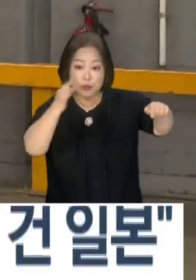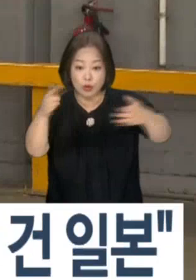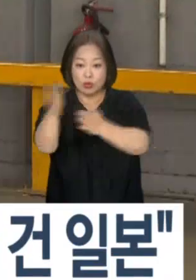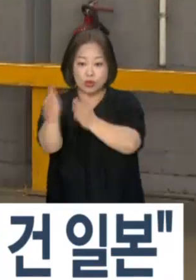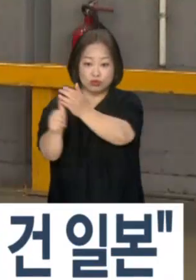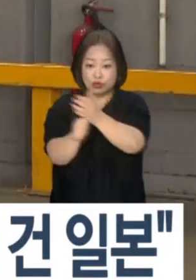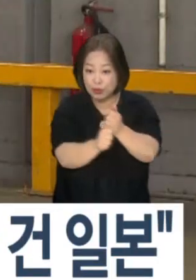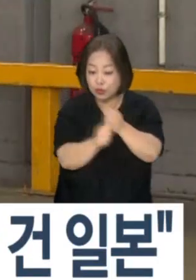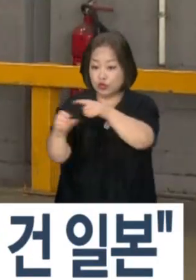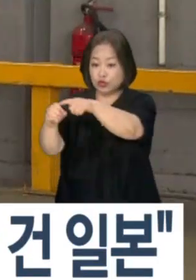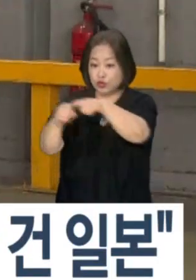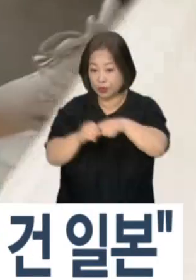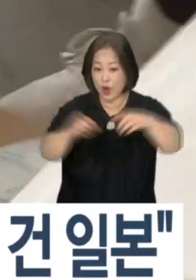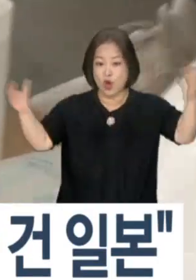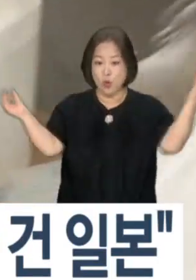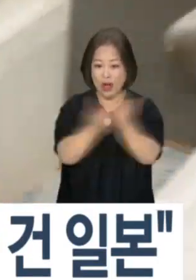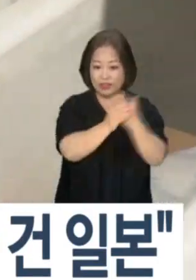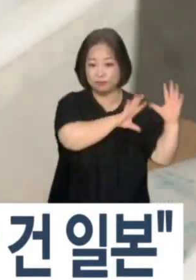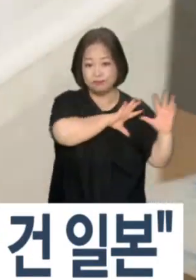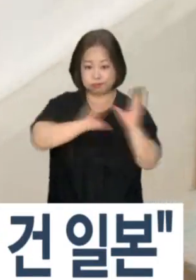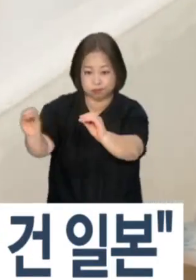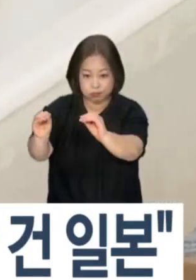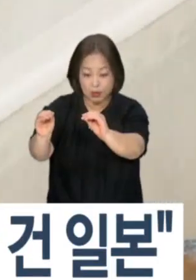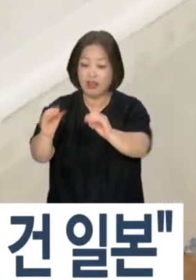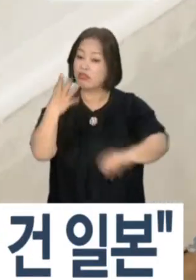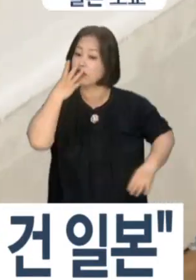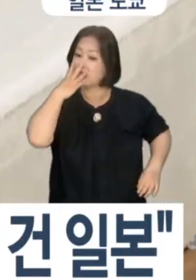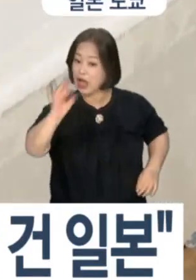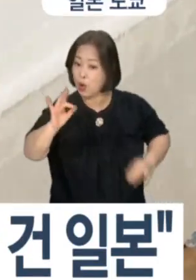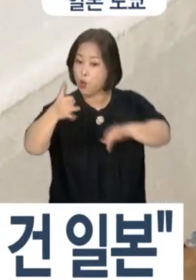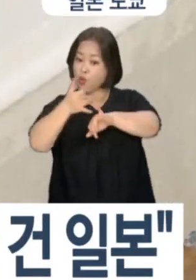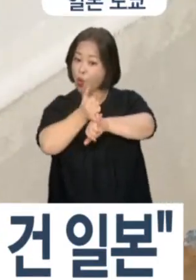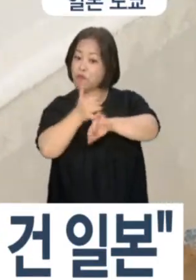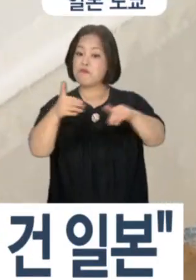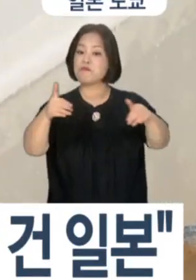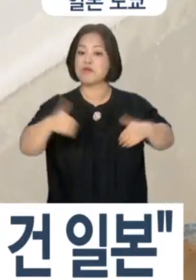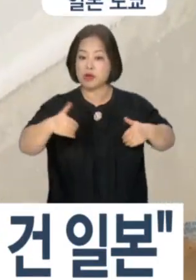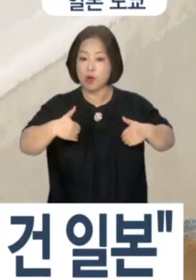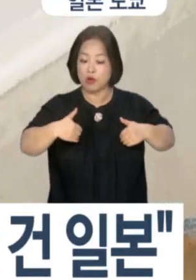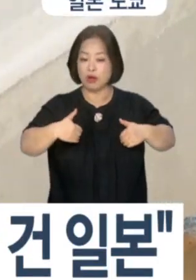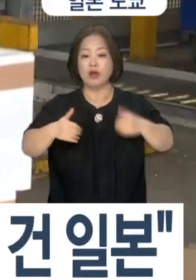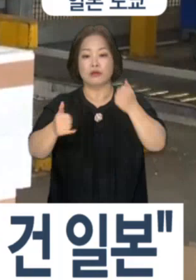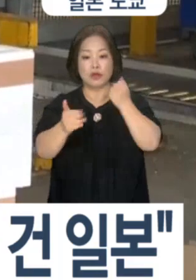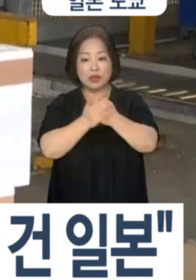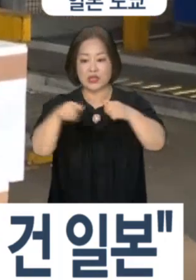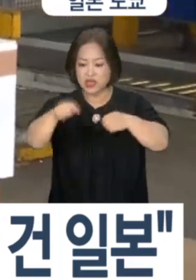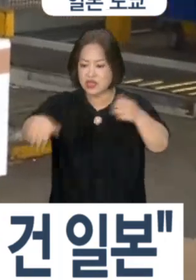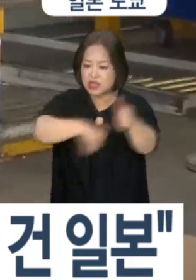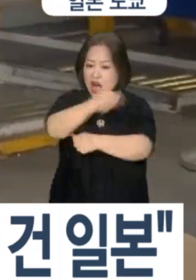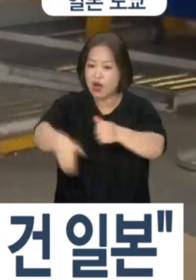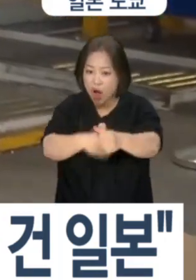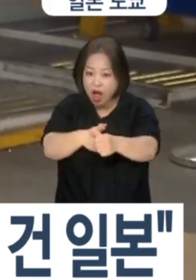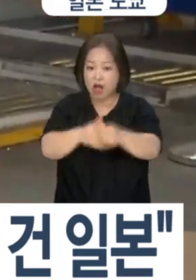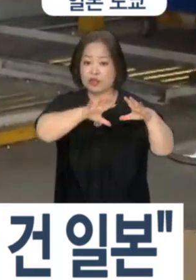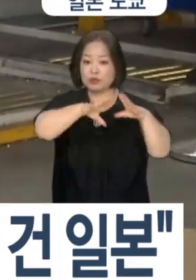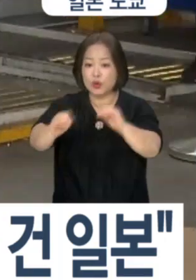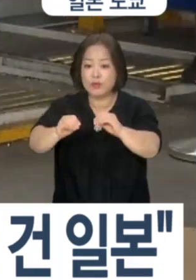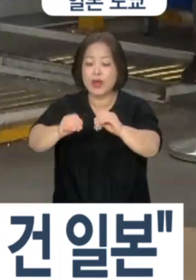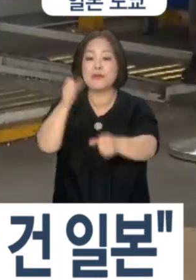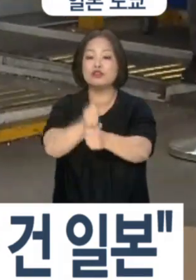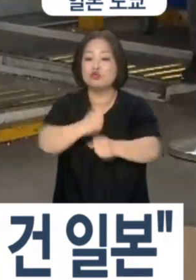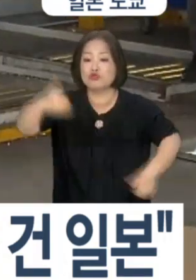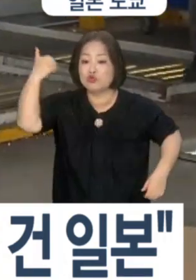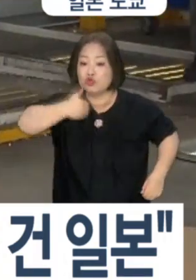수산물 수입을 전면 중단한 것이 당연하고 꼭 필요한 조치라며 이 상황을 초래한 책임은